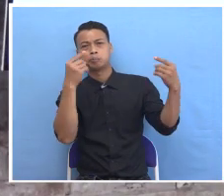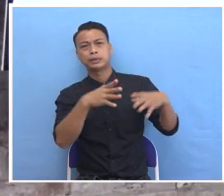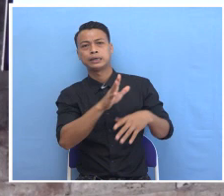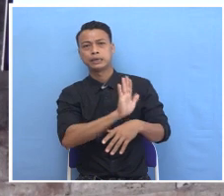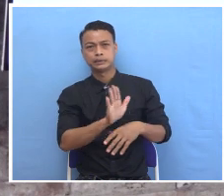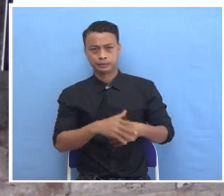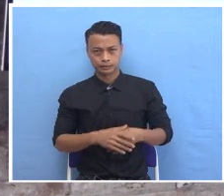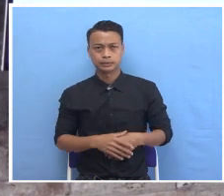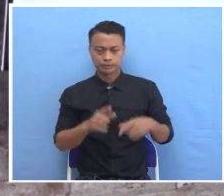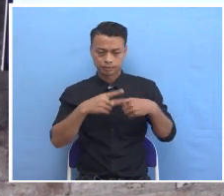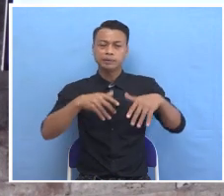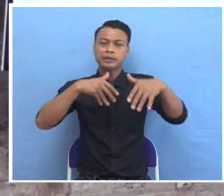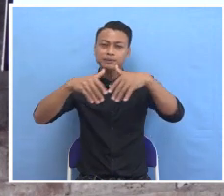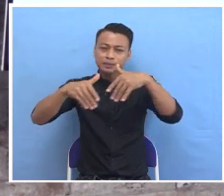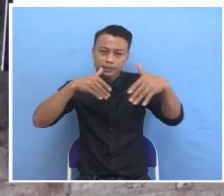ਨੇ